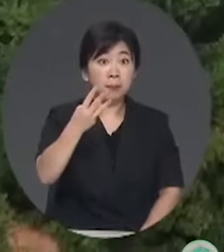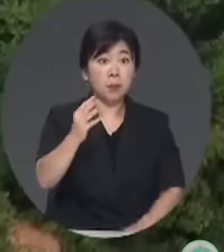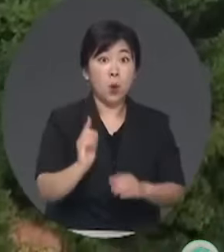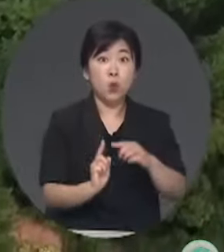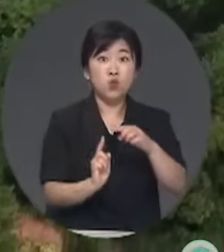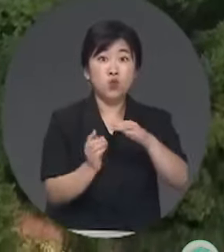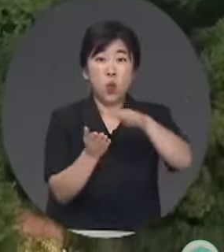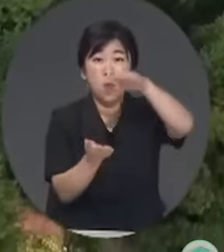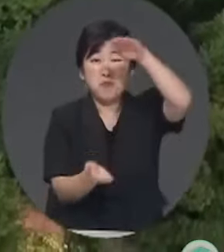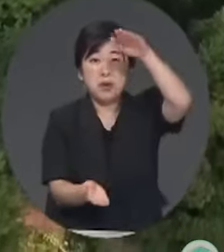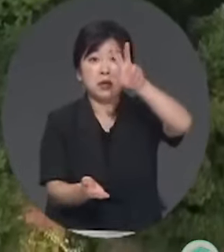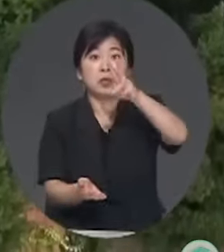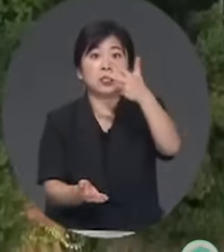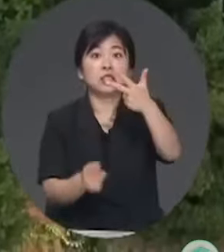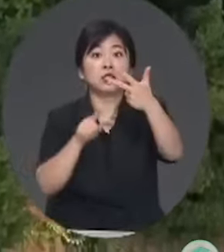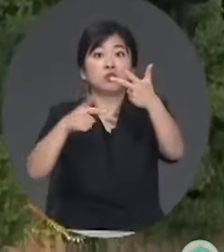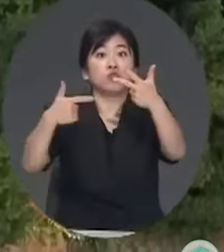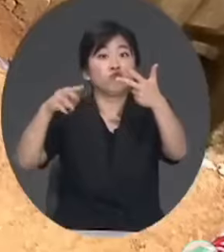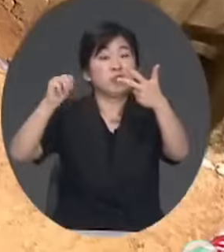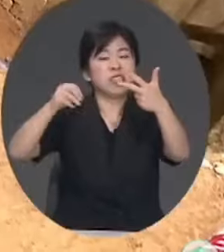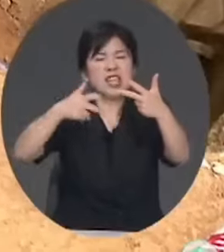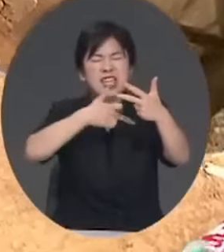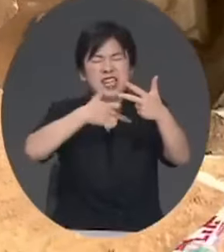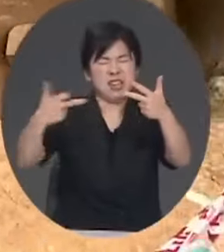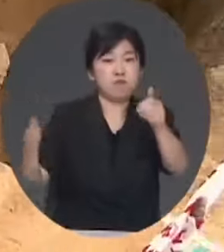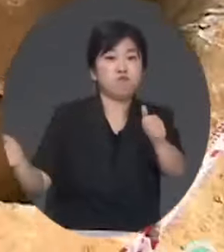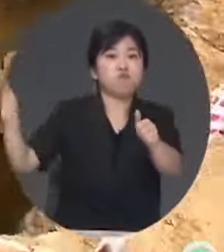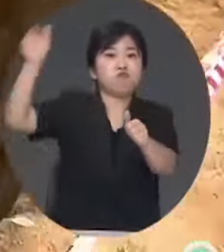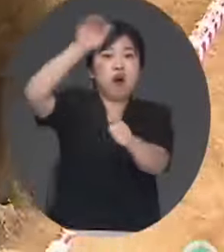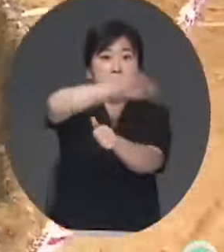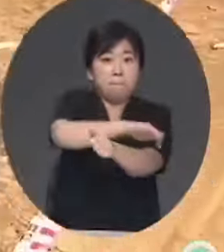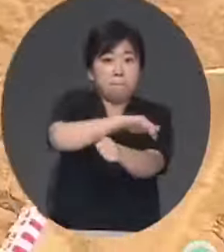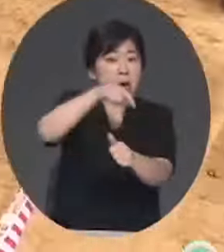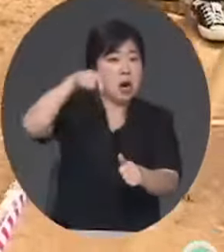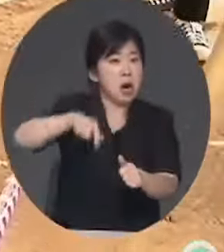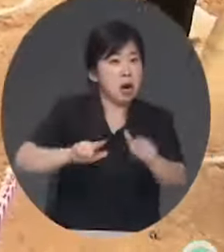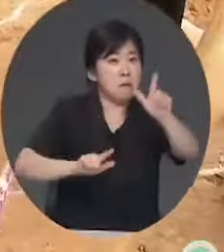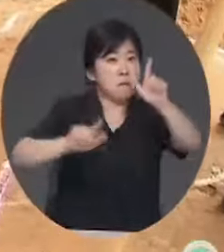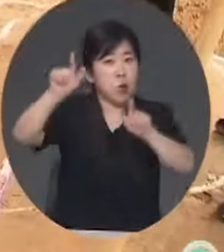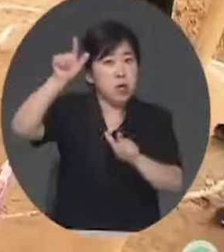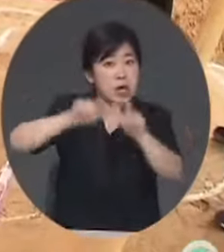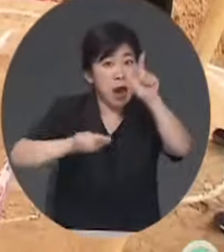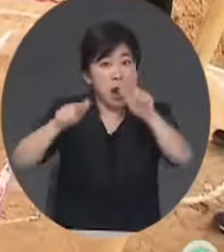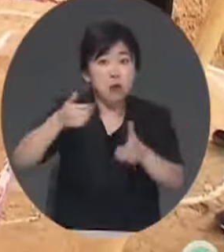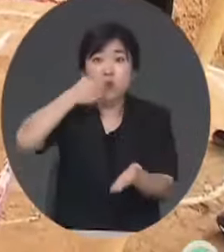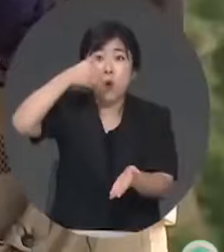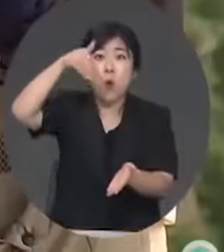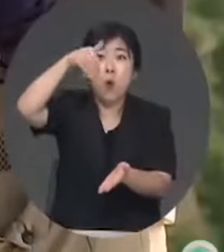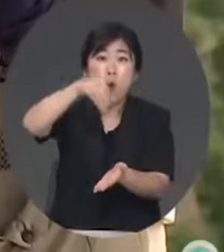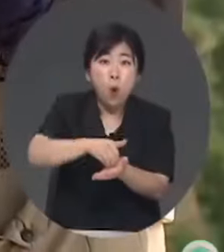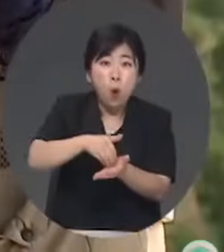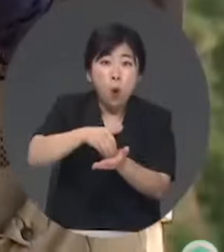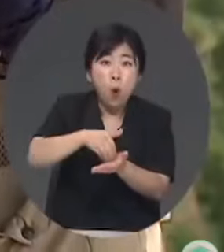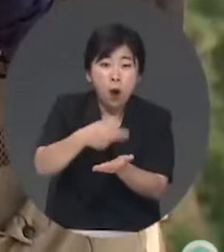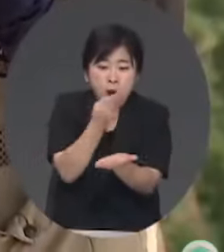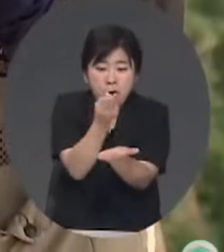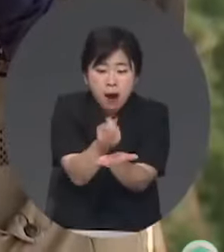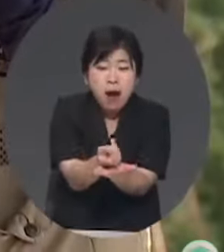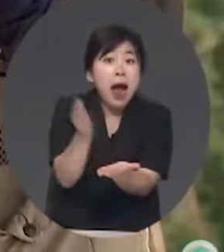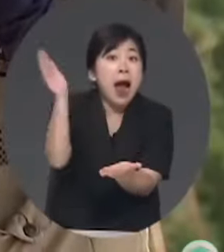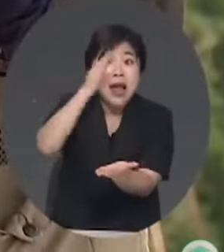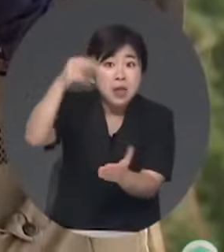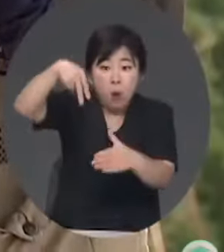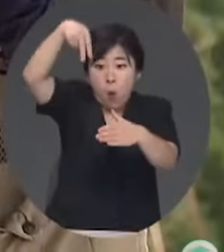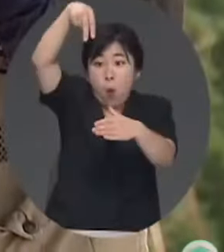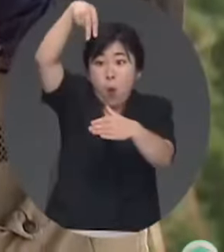거대한 무덤이 모습을 드러냈습니다. 매장 주체부는 수열식 돌 덧널 무덤, 즉 주검을